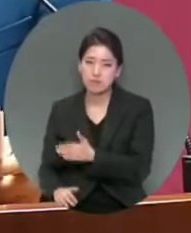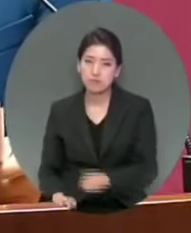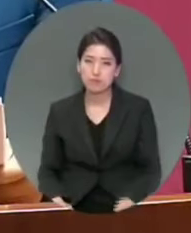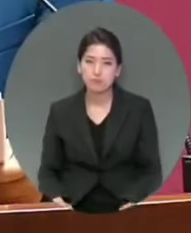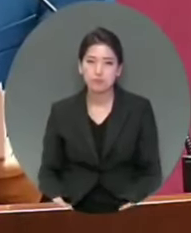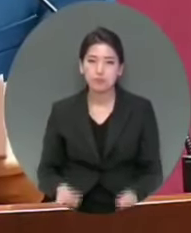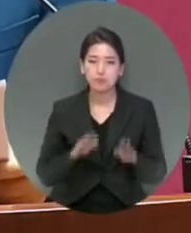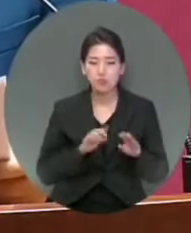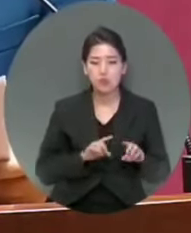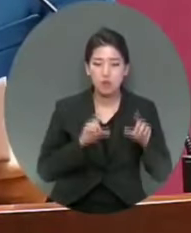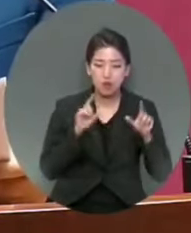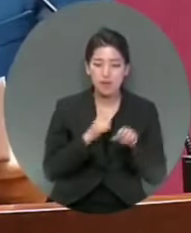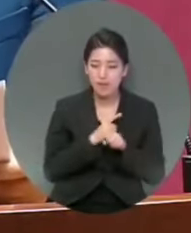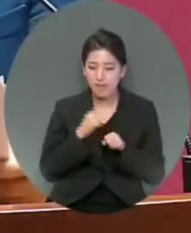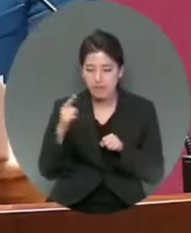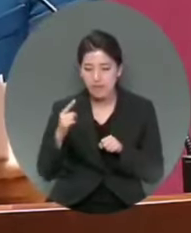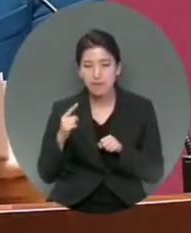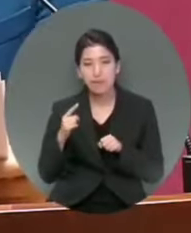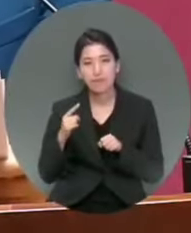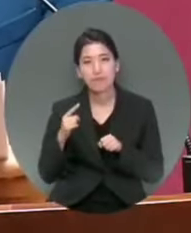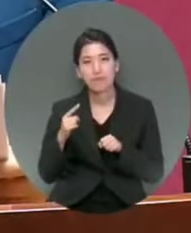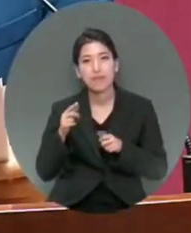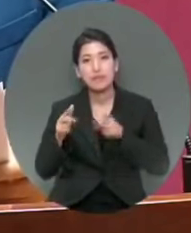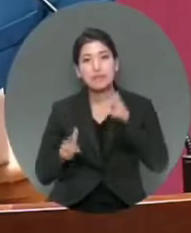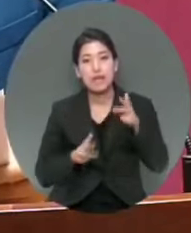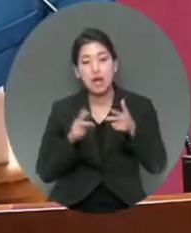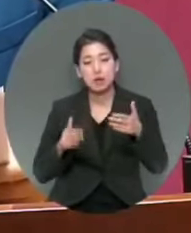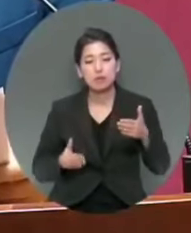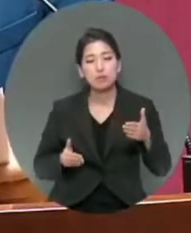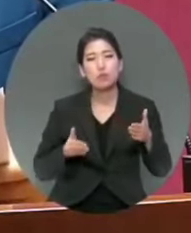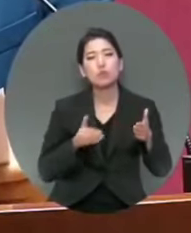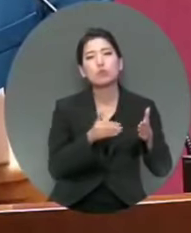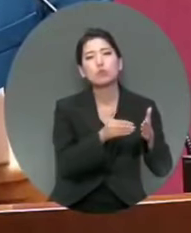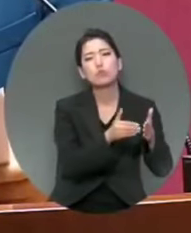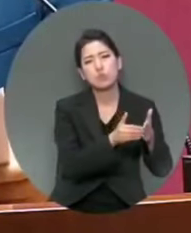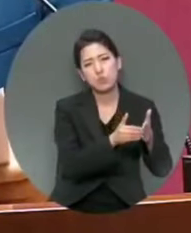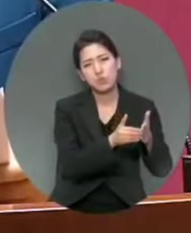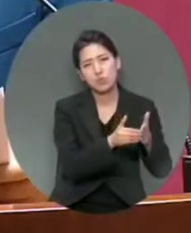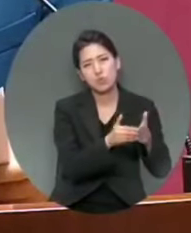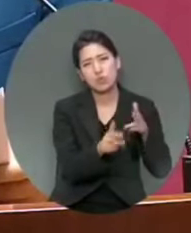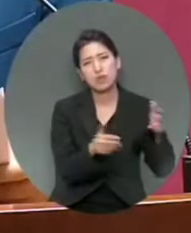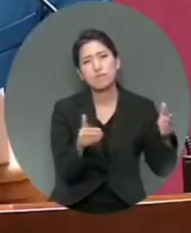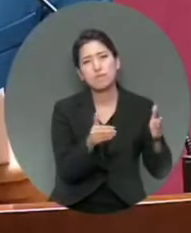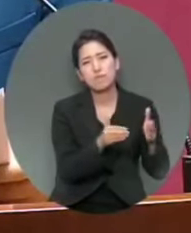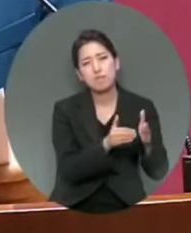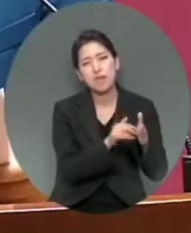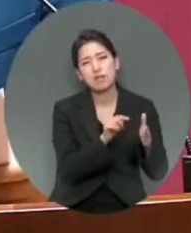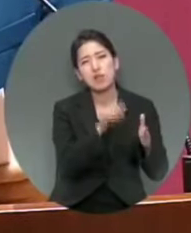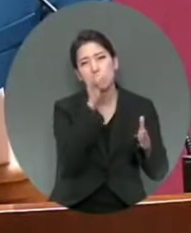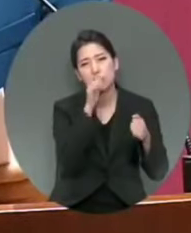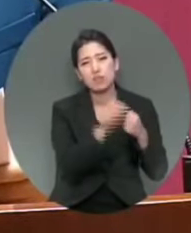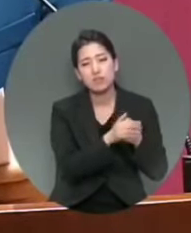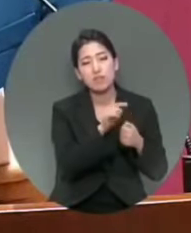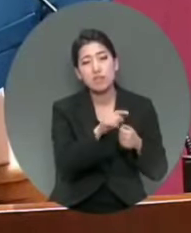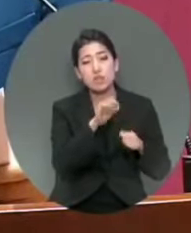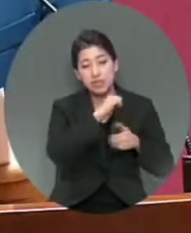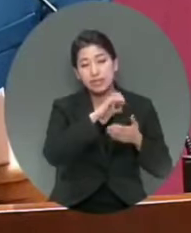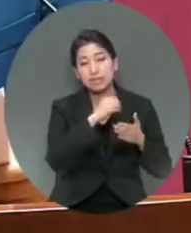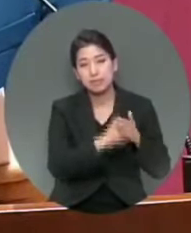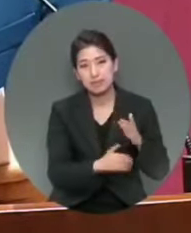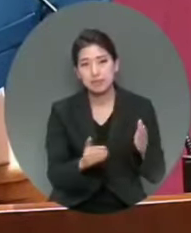23년, 24년 사업 종료에 따른 소요 감소를 반영해서 감액을 했습니다. 그리고